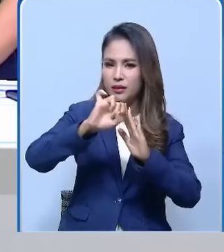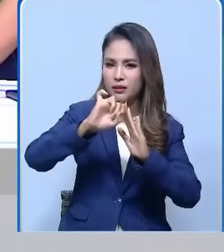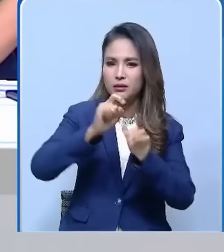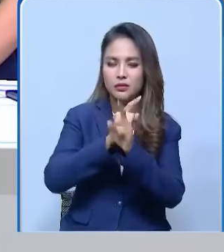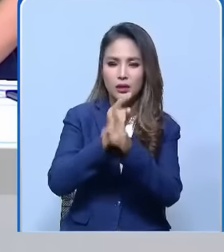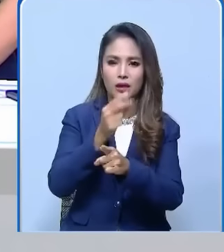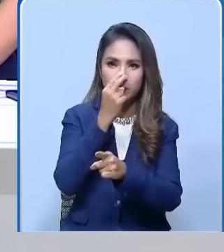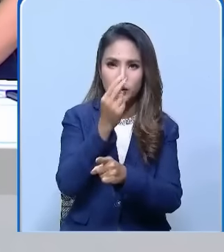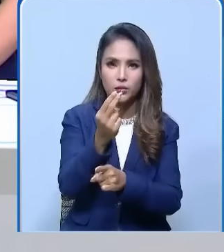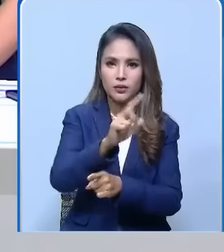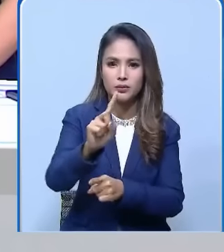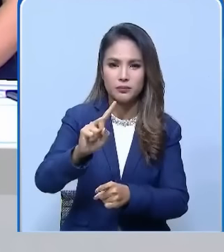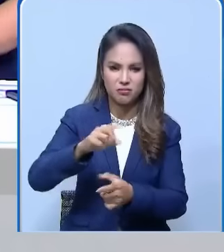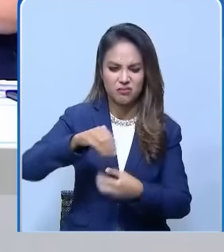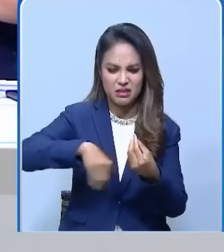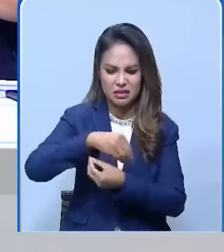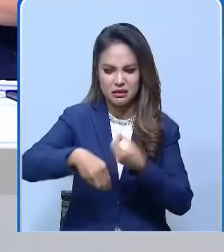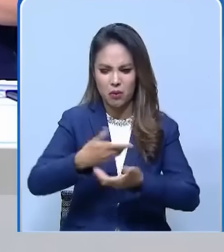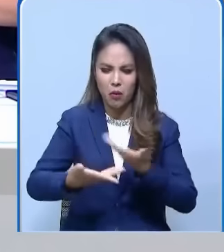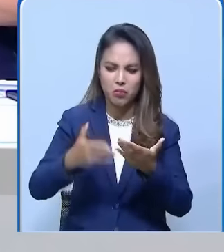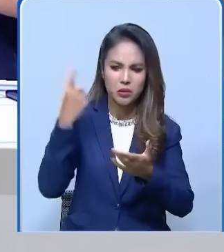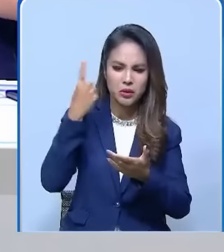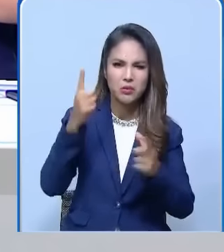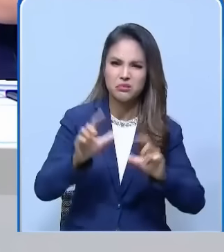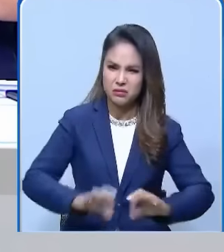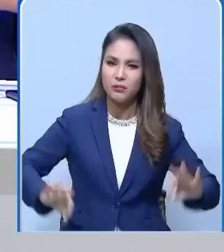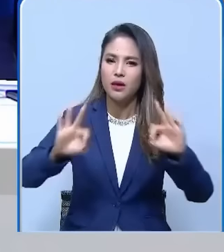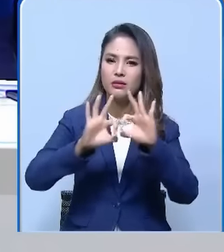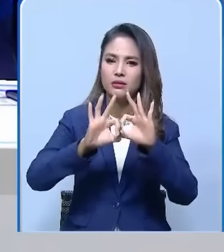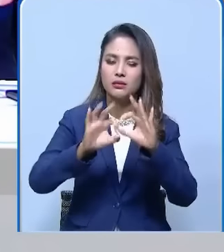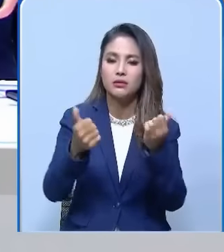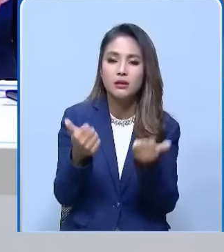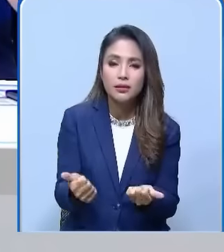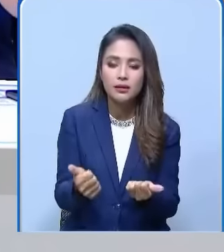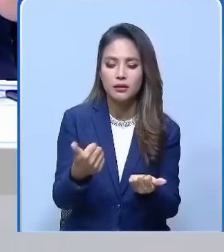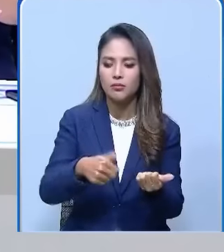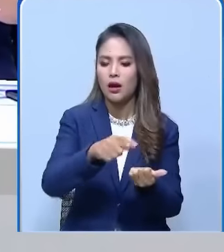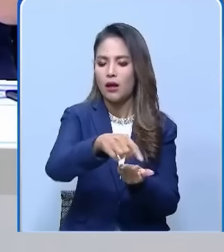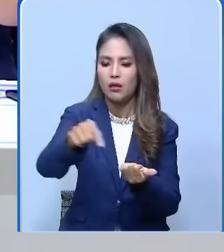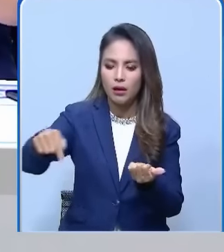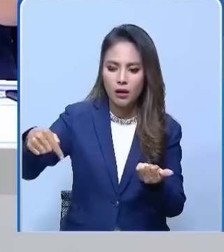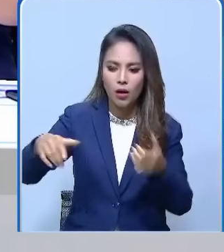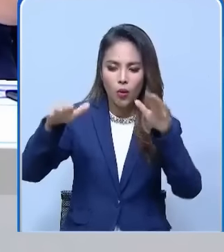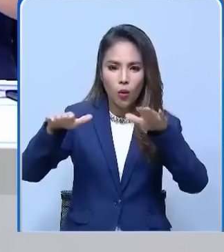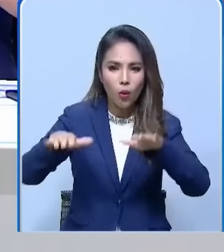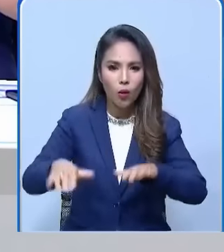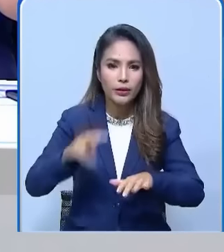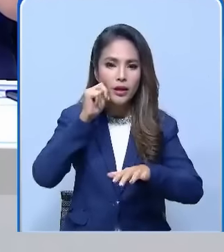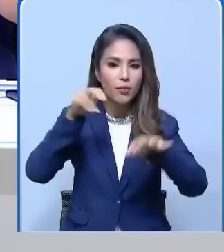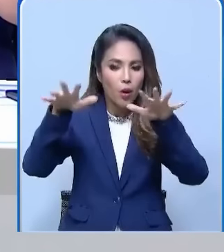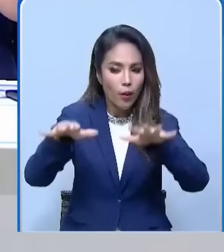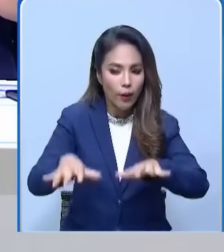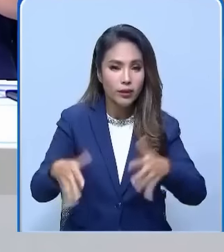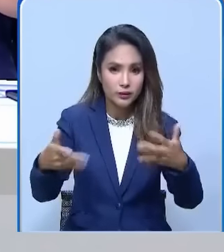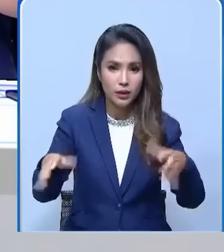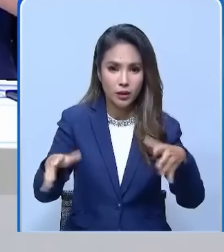ก็ถือว่าเป็นพื้นที่เศรษฐกิจที่สำคัญด้วยนะคะแม้ว่าตอนนี้เนี่ยสถานการณ์ในหลายๆพื้นที่เริ่มจะลดลงแล้วสำหรับระดับน้ำแต่ว่า